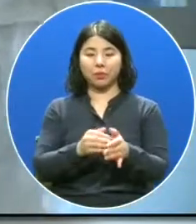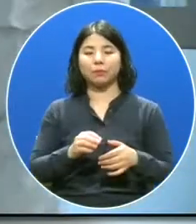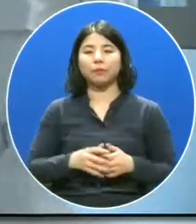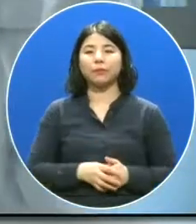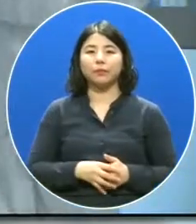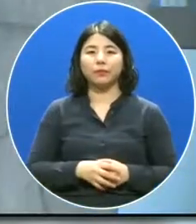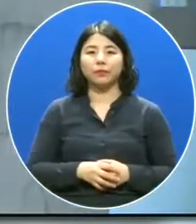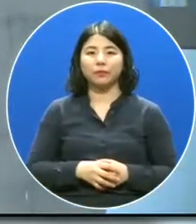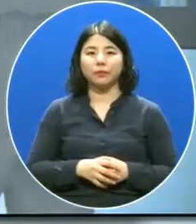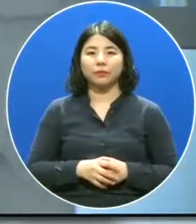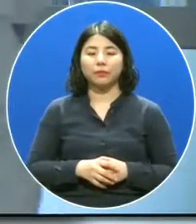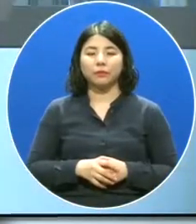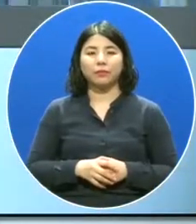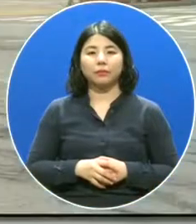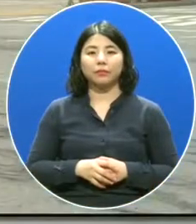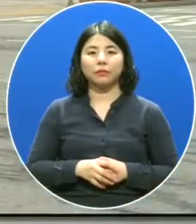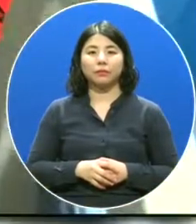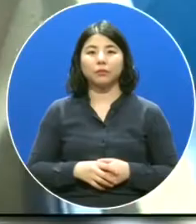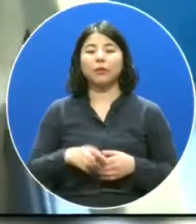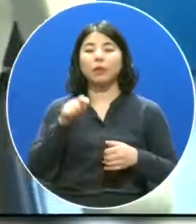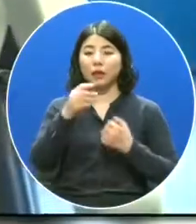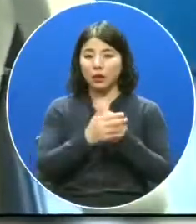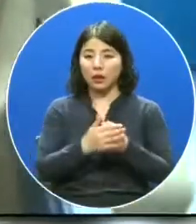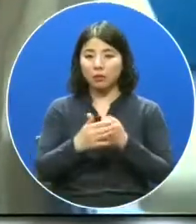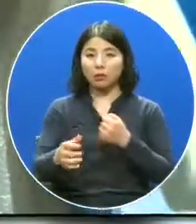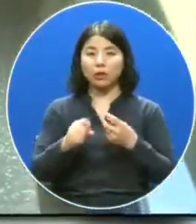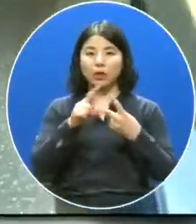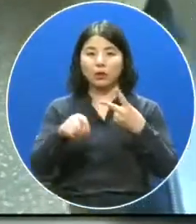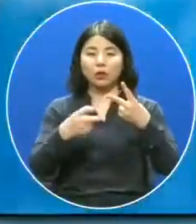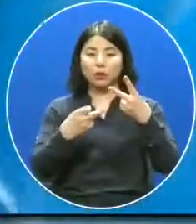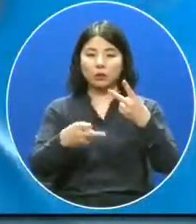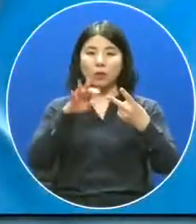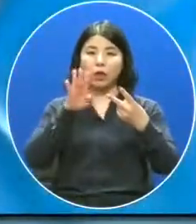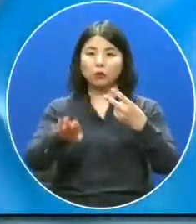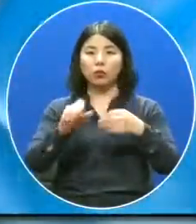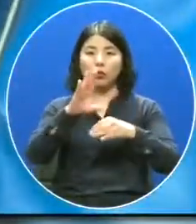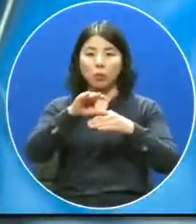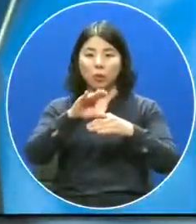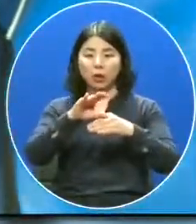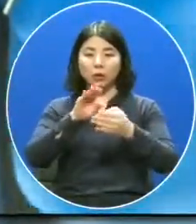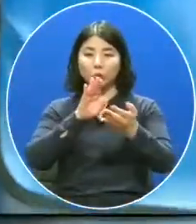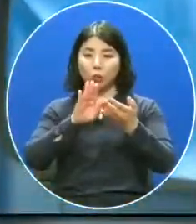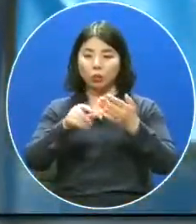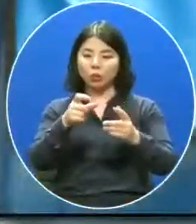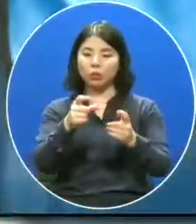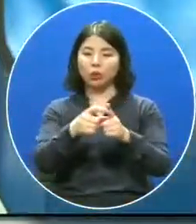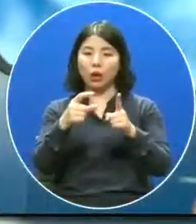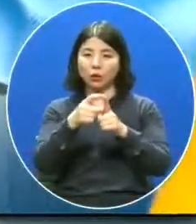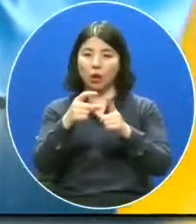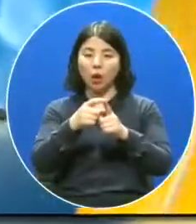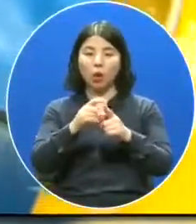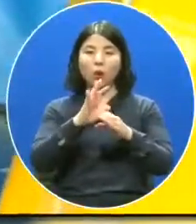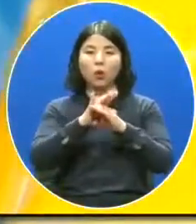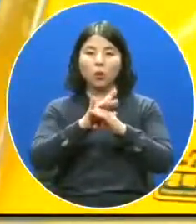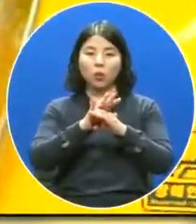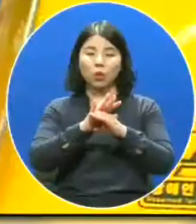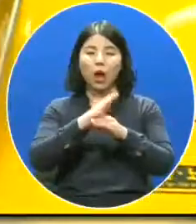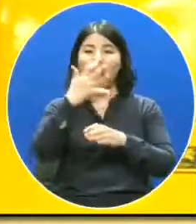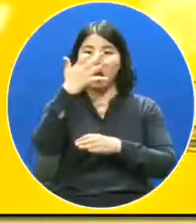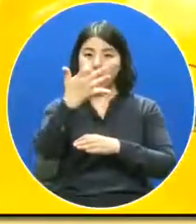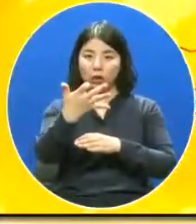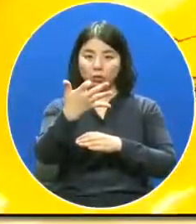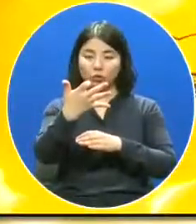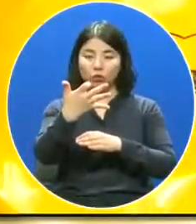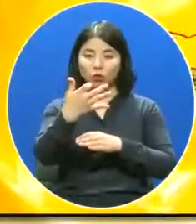결정했음을 강조한 바 있습니다. 그런 점에서 2월 12일 이후 방송 보도상에서는 코로나19로